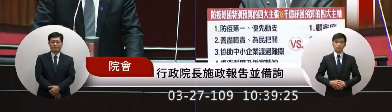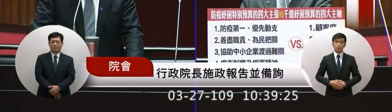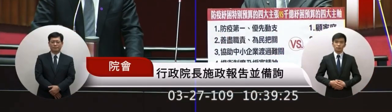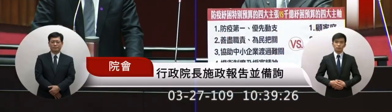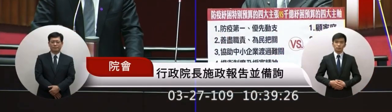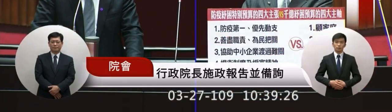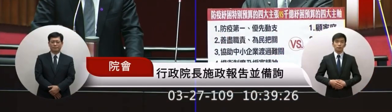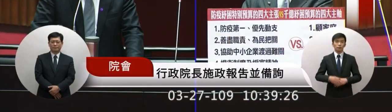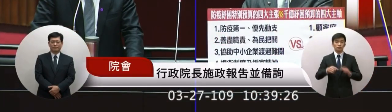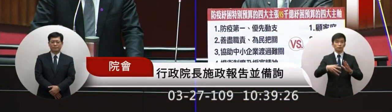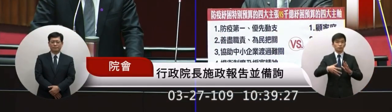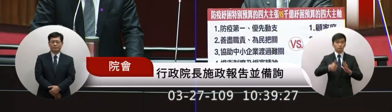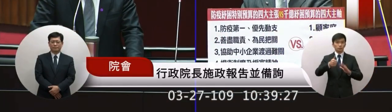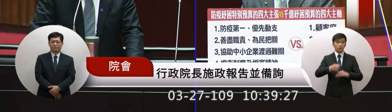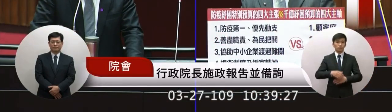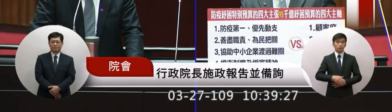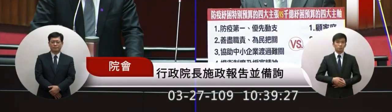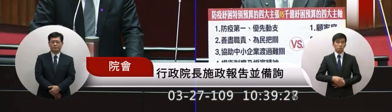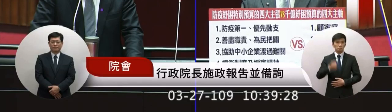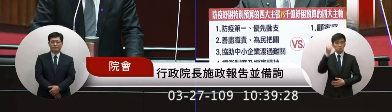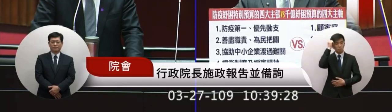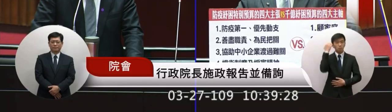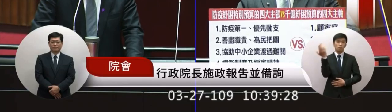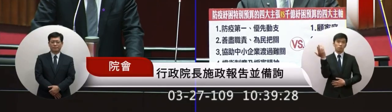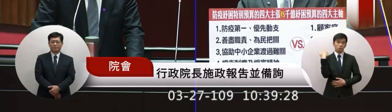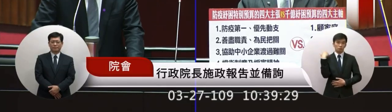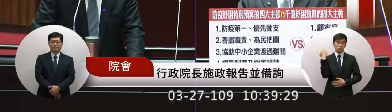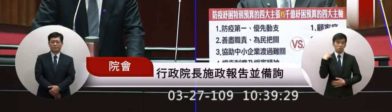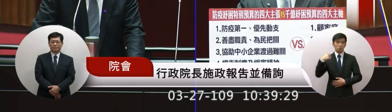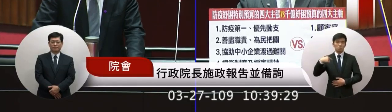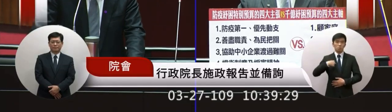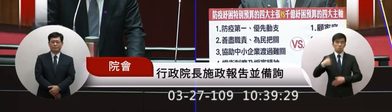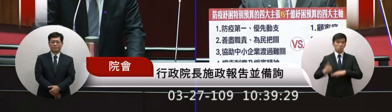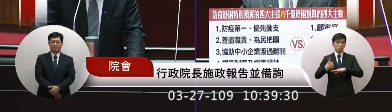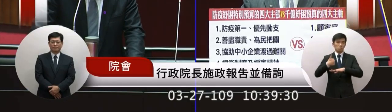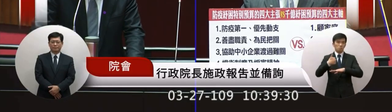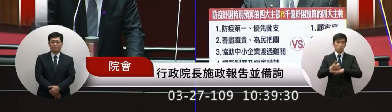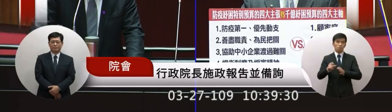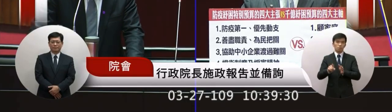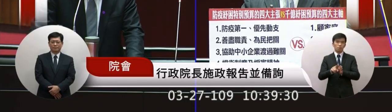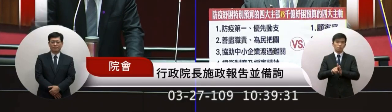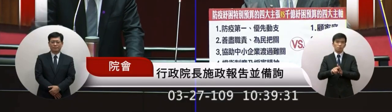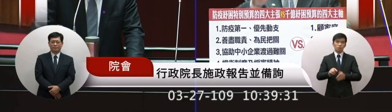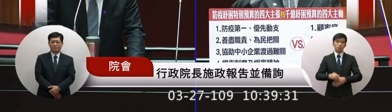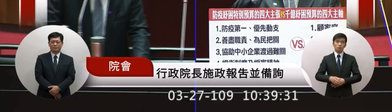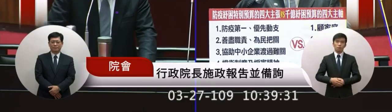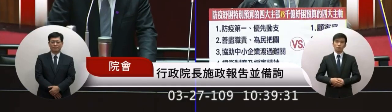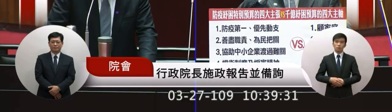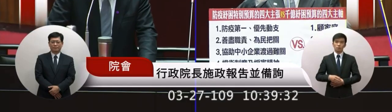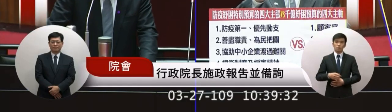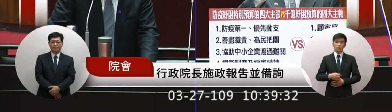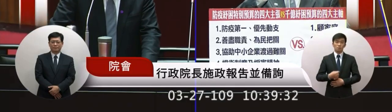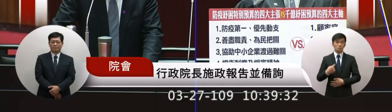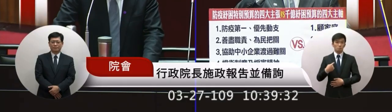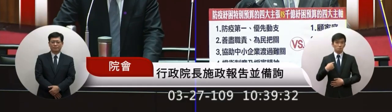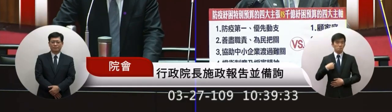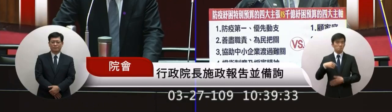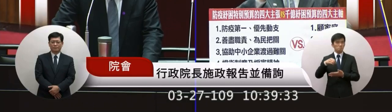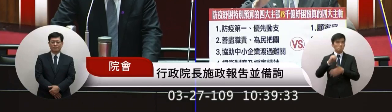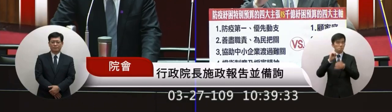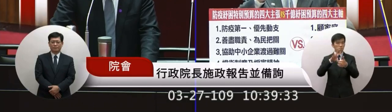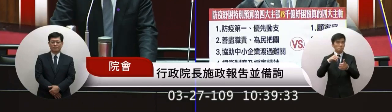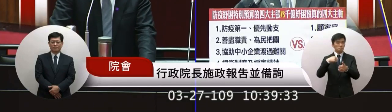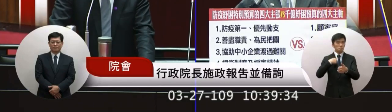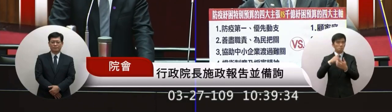所以长，而且这顶一届我咧接顺的时阵，我有带你提起过